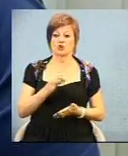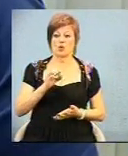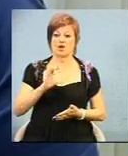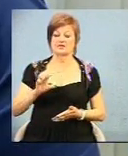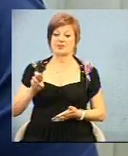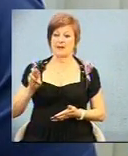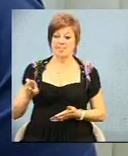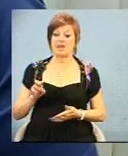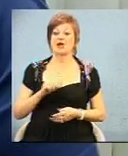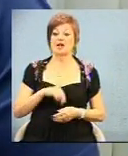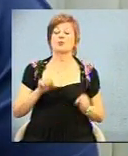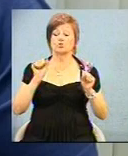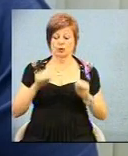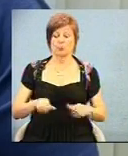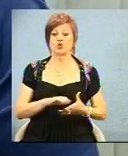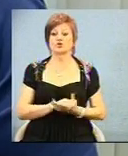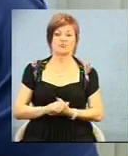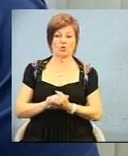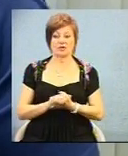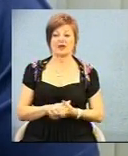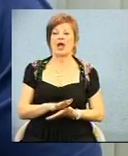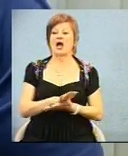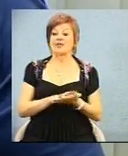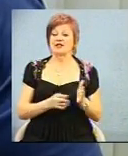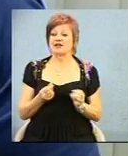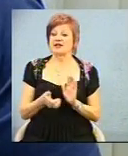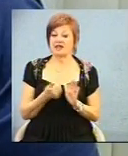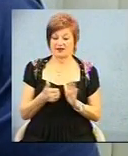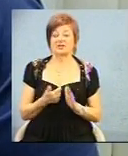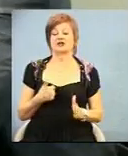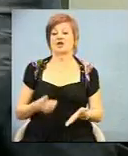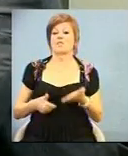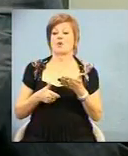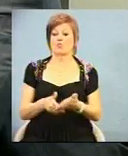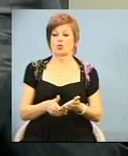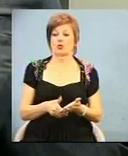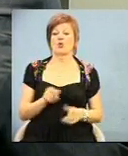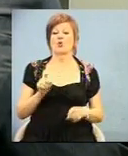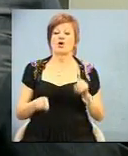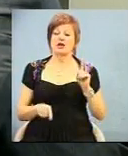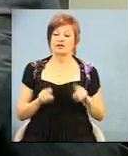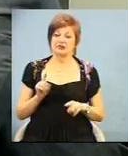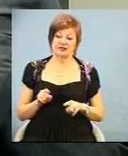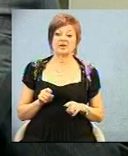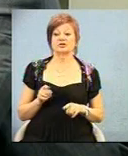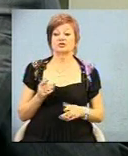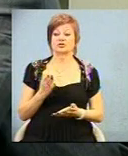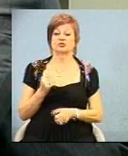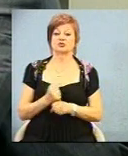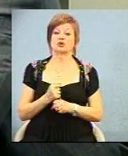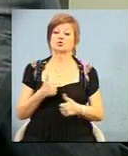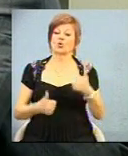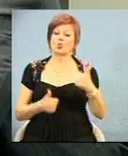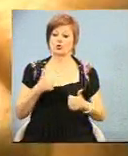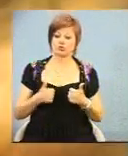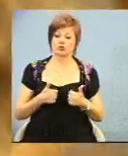може працювати в колективі. І далі гроші, які ви не вистачає, я готовий вам допомогти. Дехто ж започатковує конкурси на власний